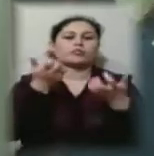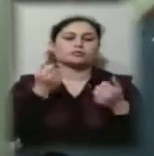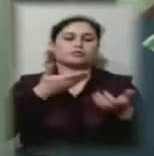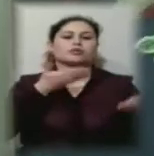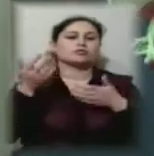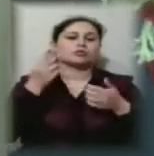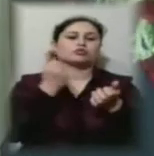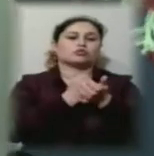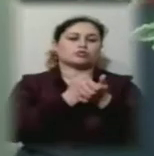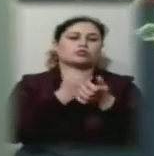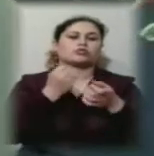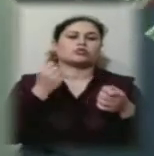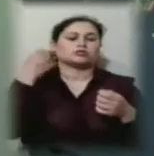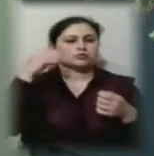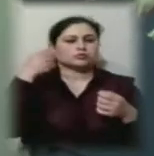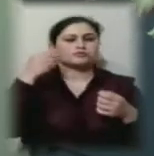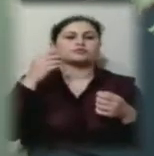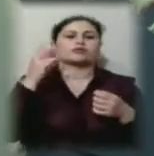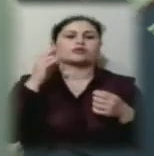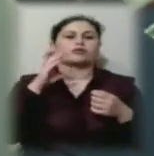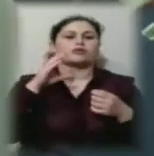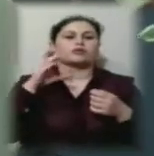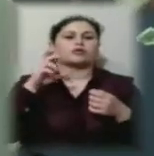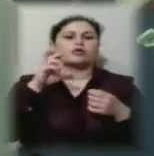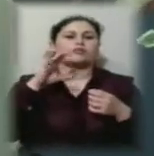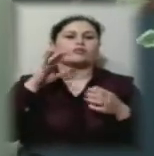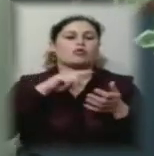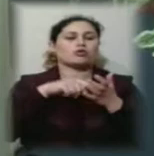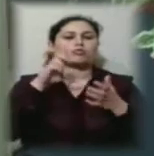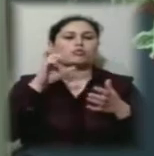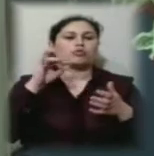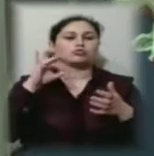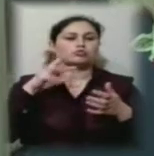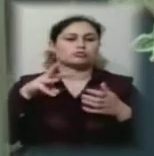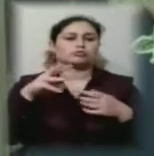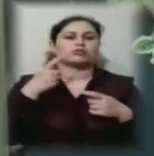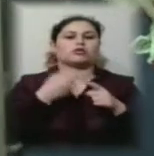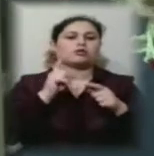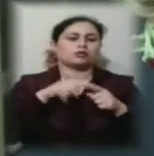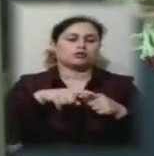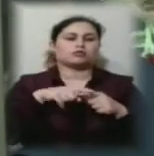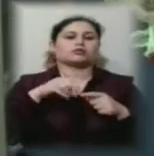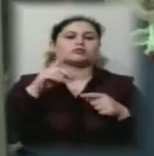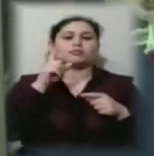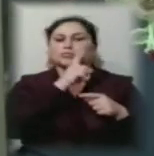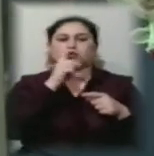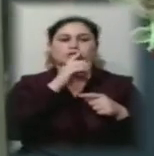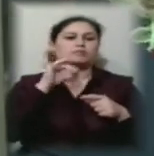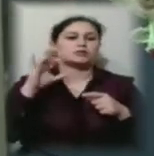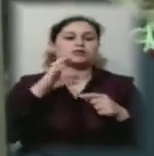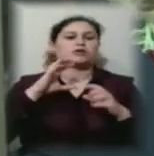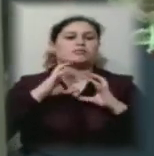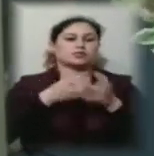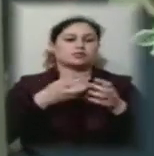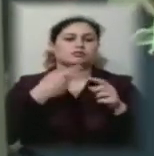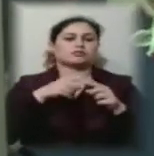Туреччини, але вже місто Бодрум, це міні-міст світу 2020,